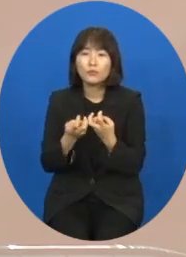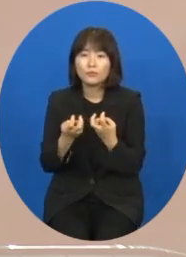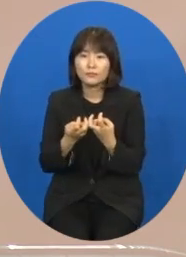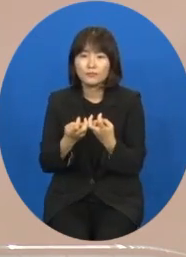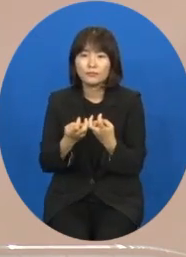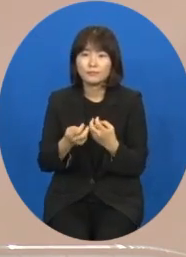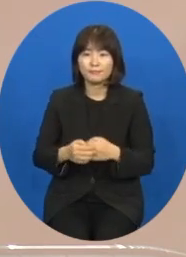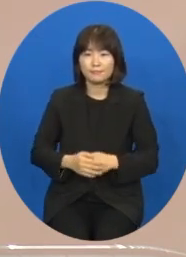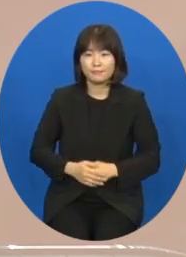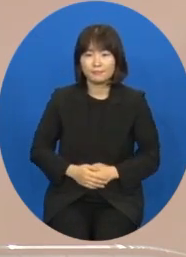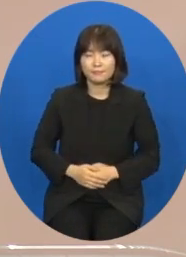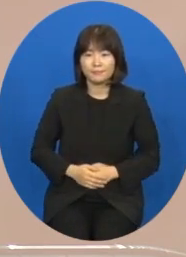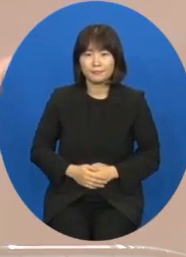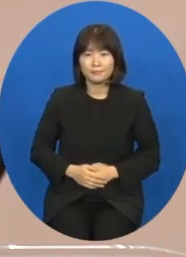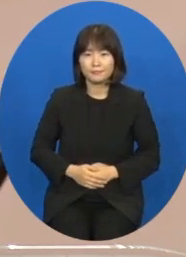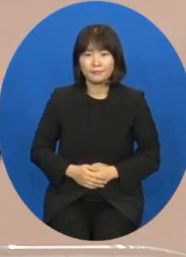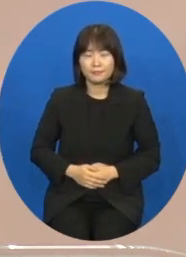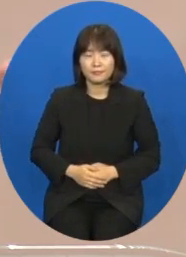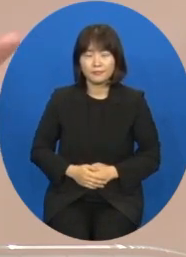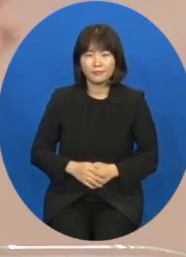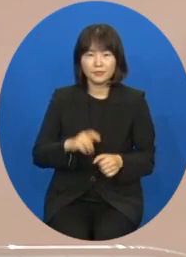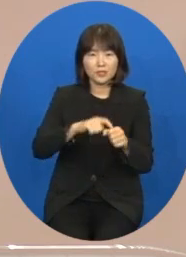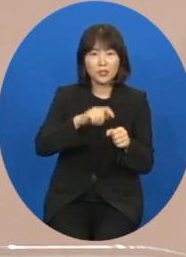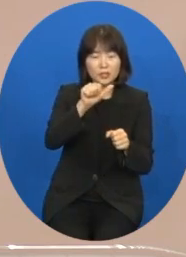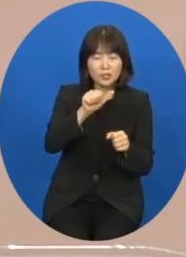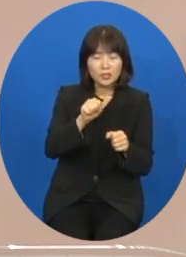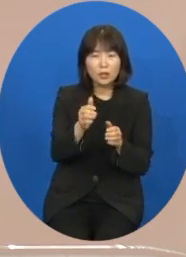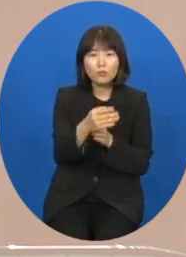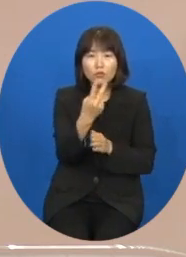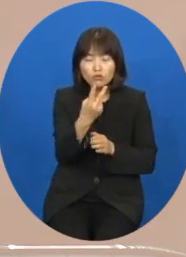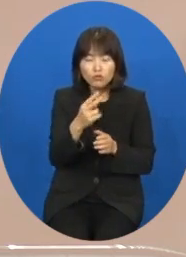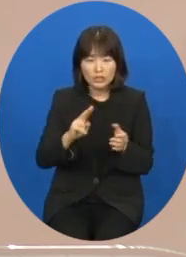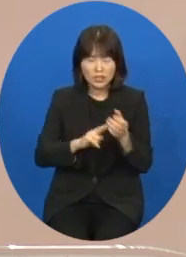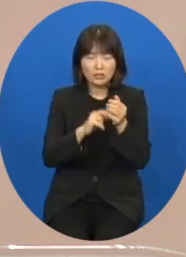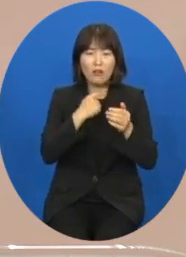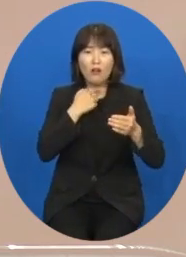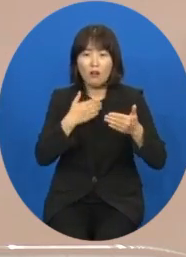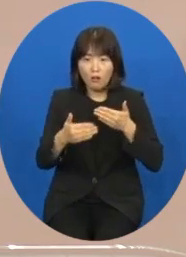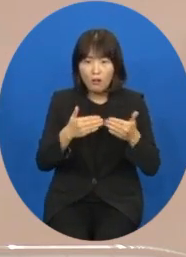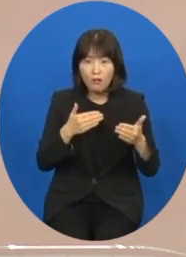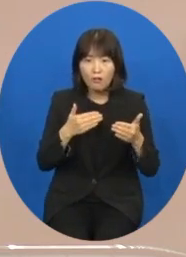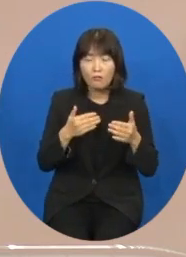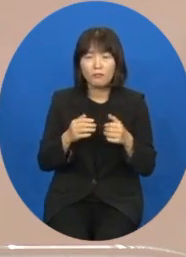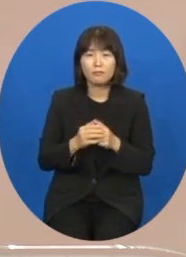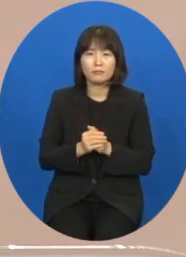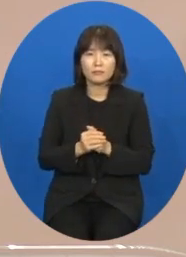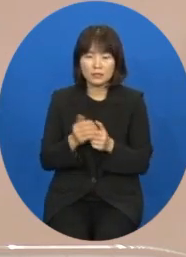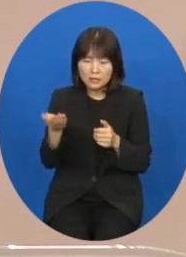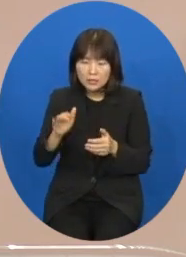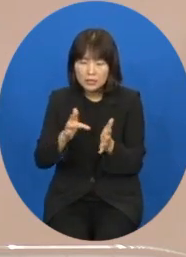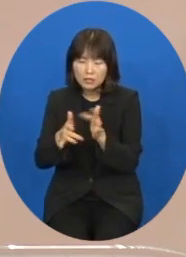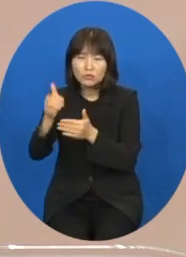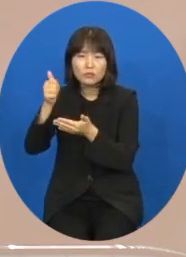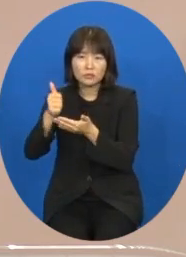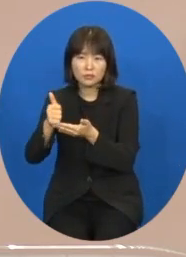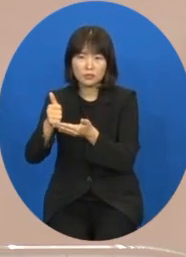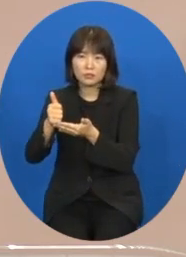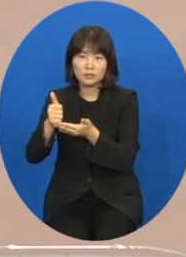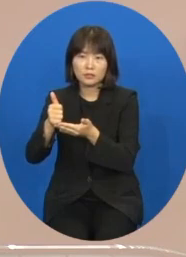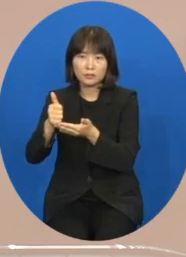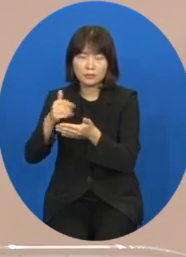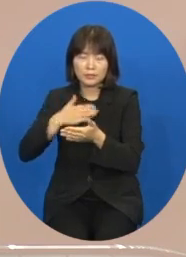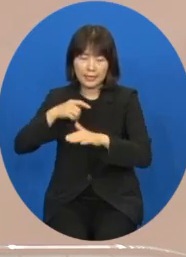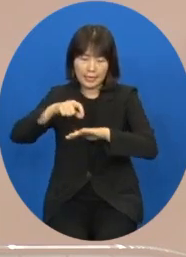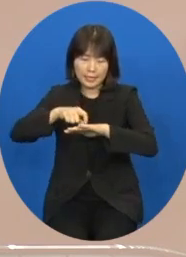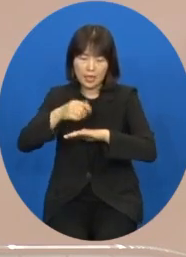같아요? 그 오병이어의 기적을 실제로 경험을 했습니다. 그런데 예수님께서는 내